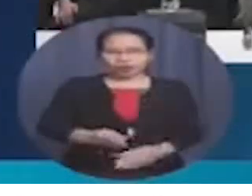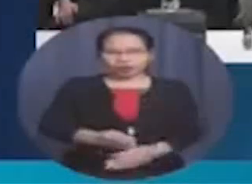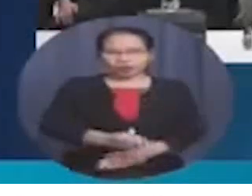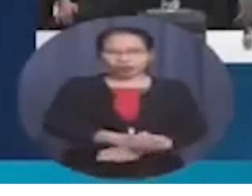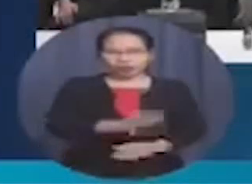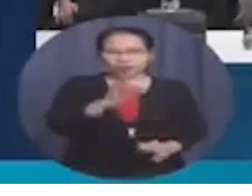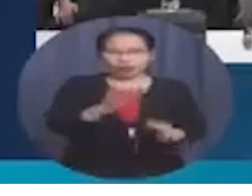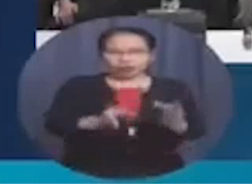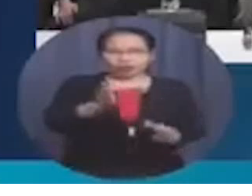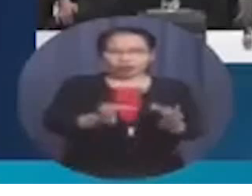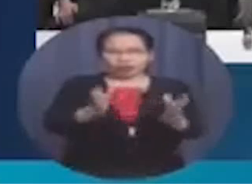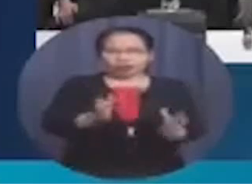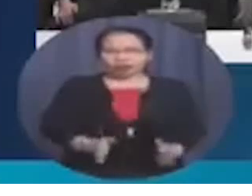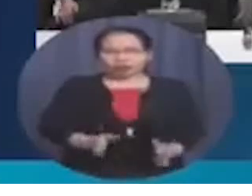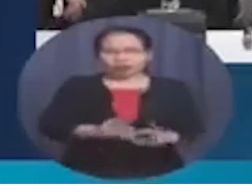ano, sabi niya,